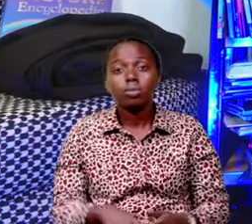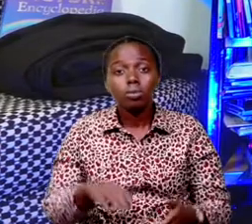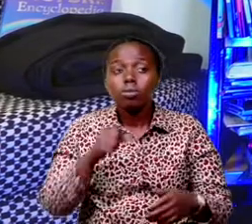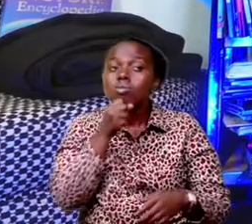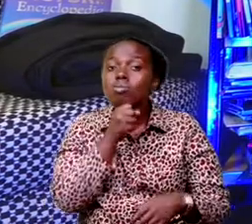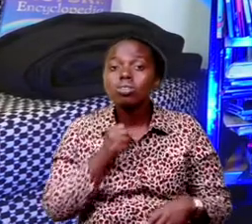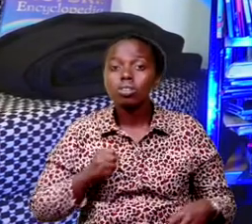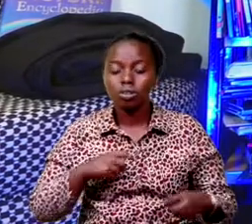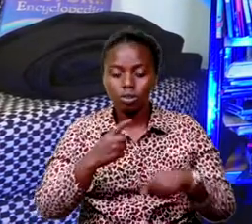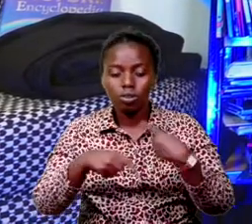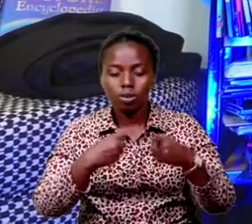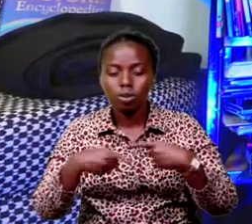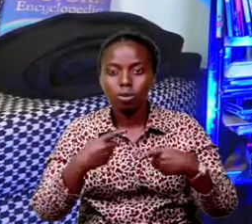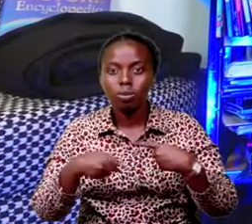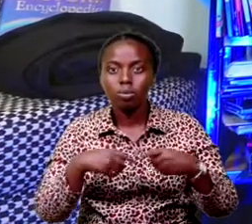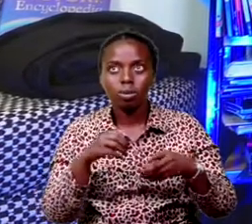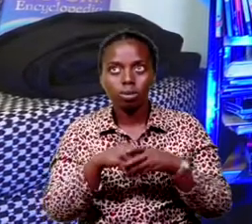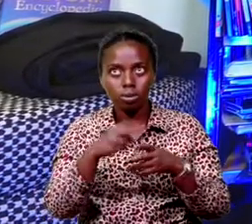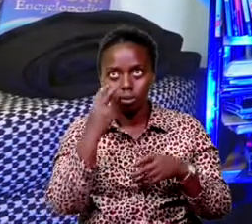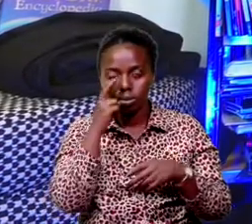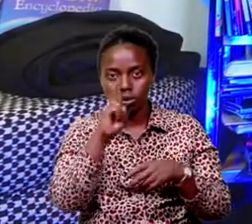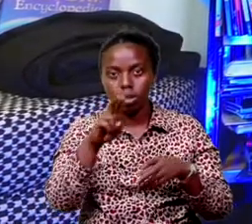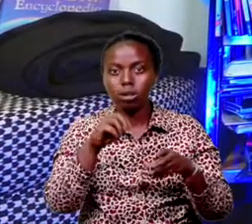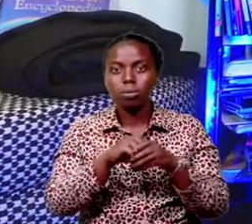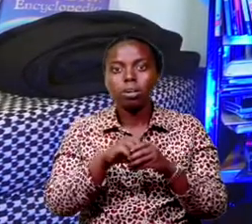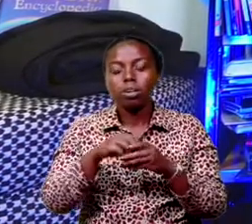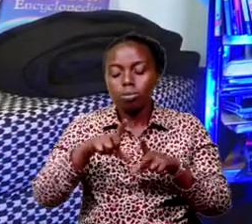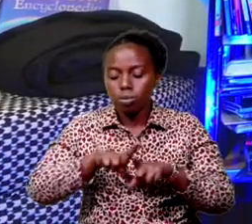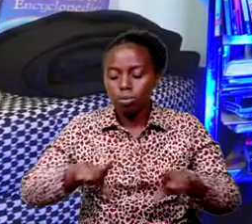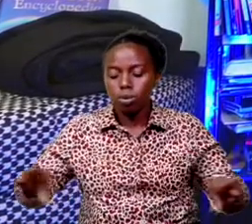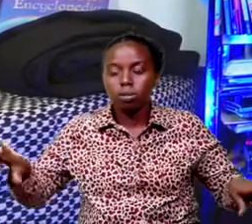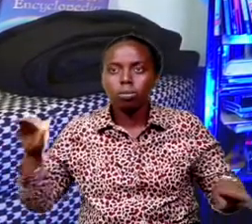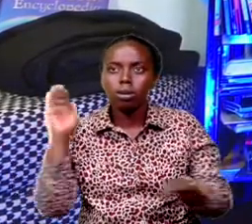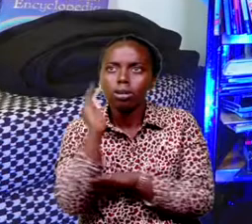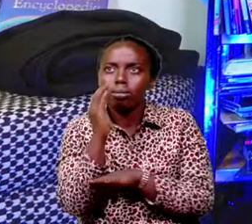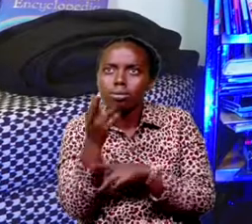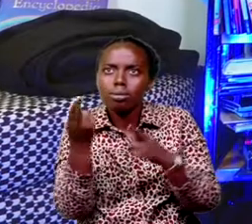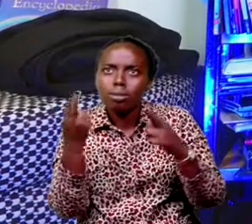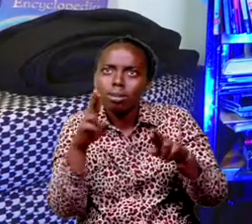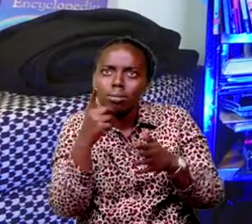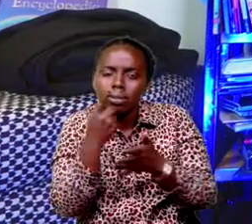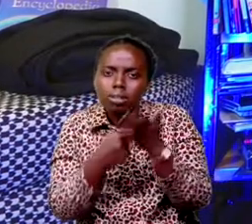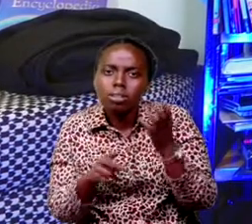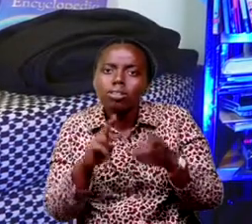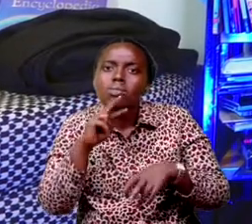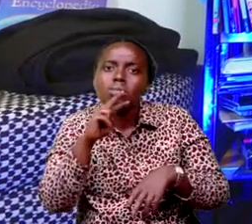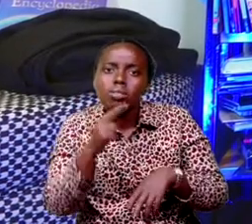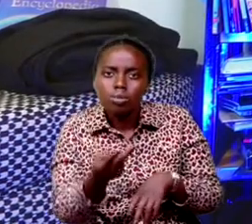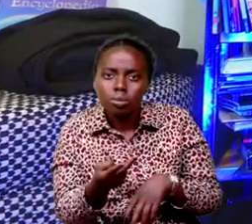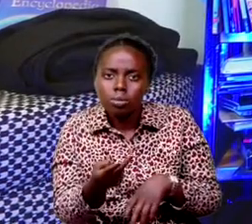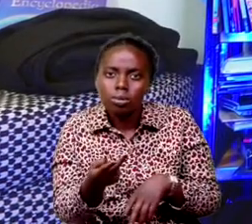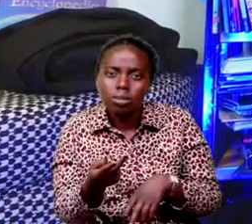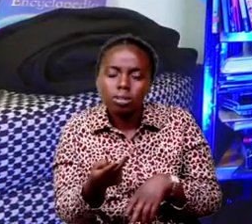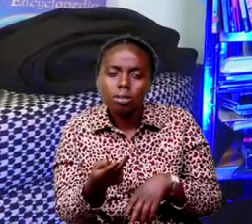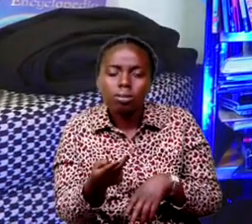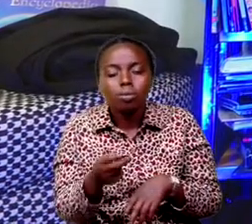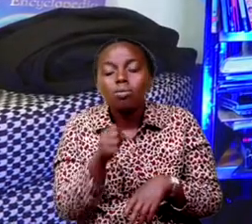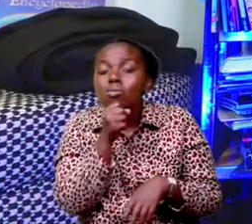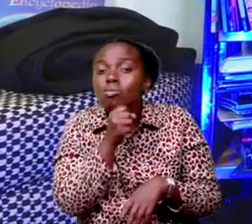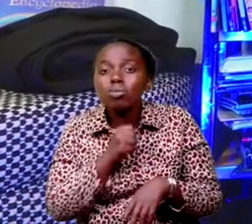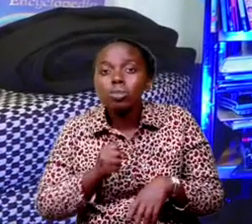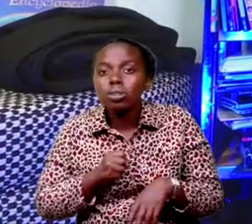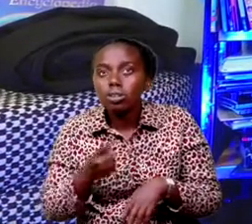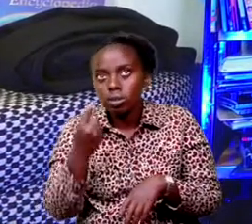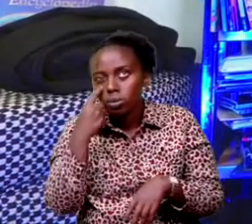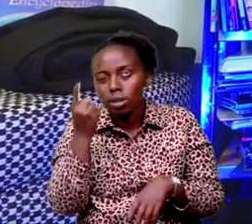nuko umukecuru akomeza kugenda mu murima we abona ipapayi zarumye azibaza icyo zabaye ipapayi niko kumusubiza ati